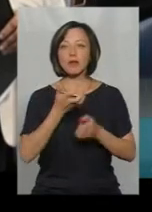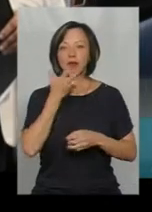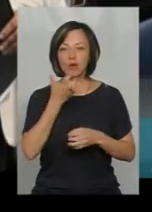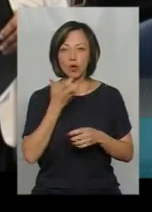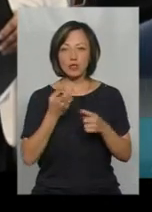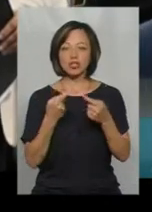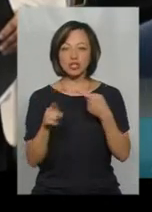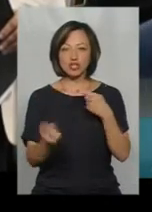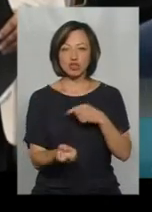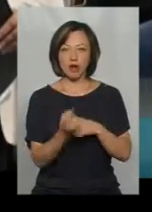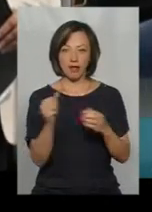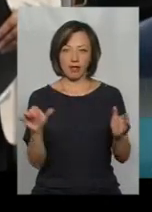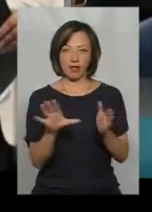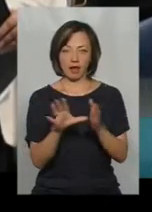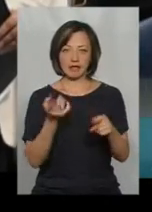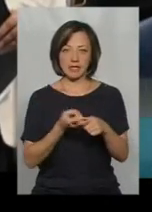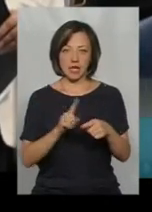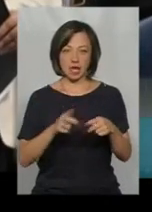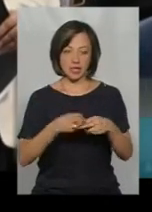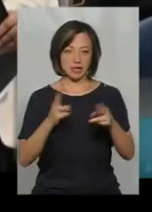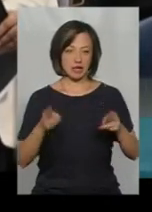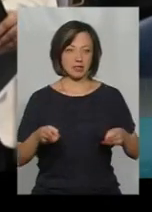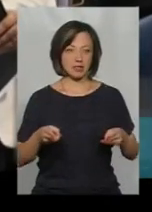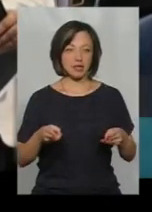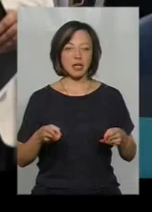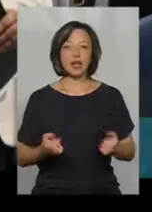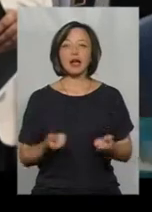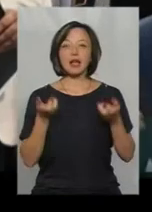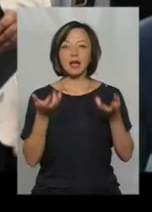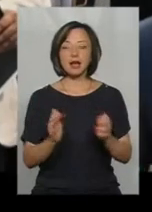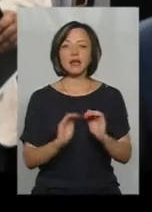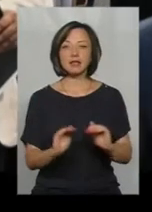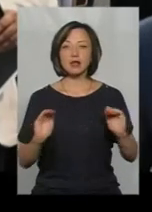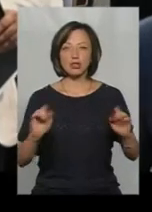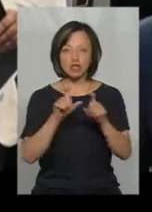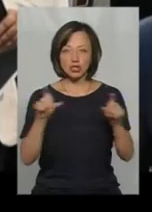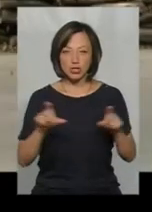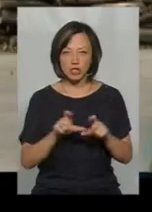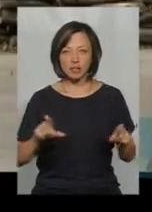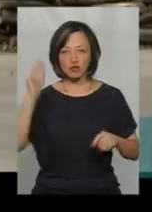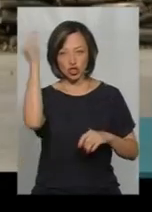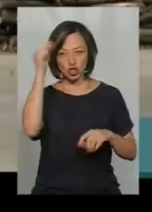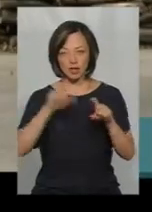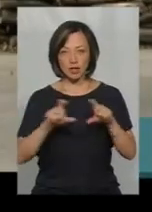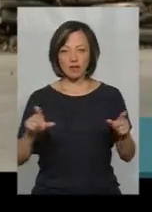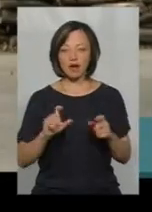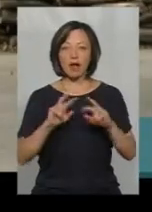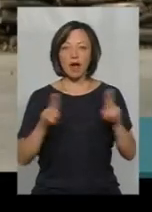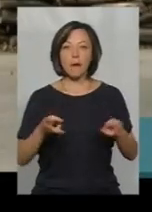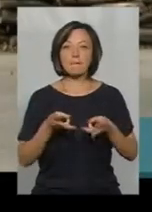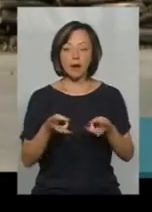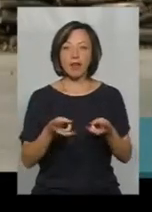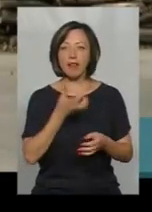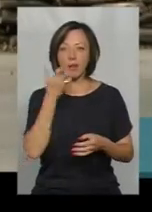альтернативних джерел енергії від цієї станції. Кілька дитячих садків, кілька шкіл. У якості палива на